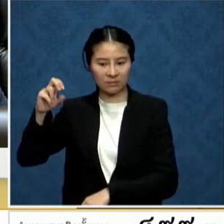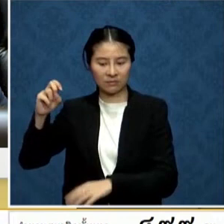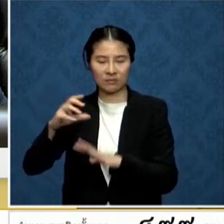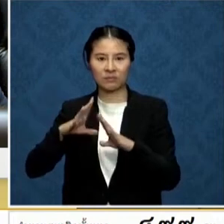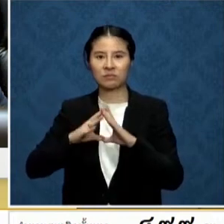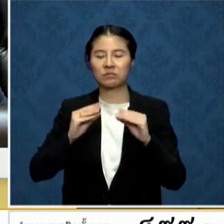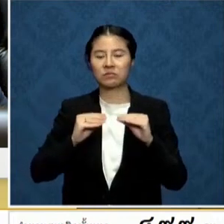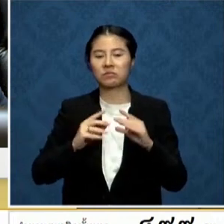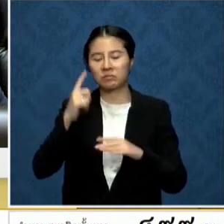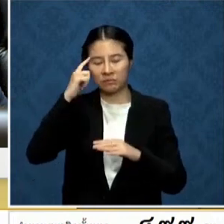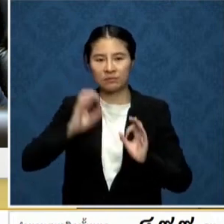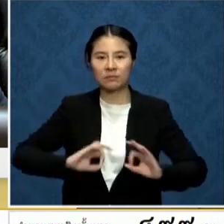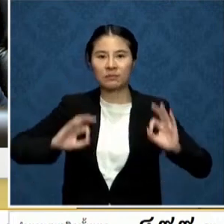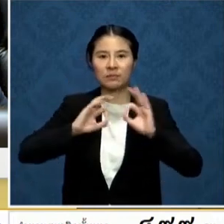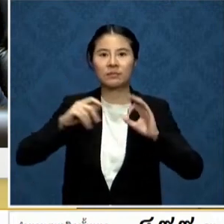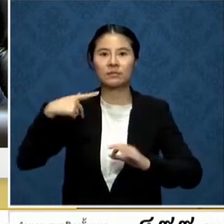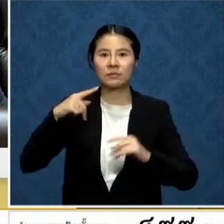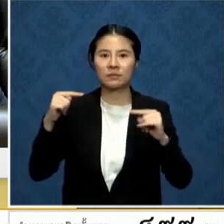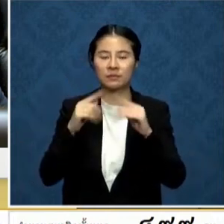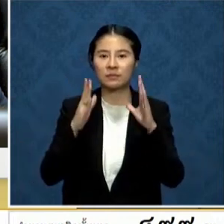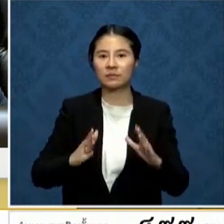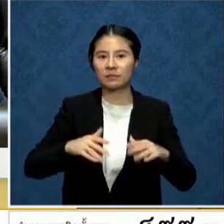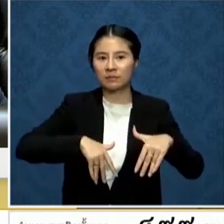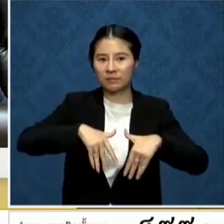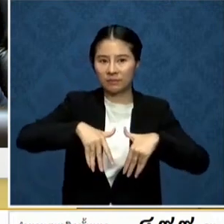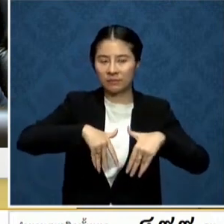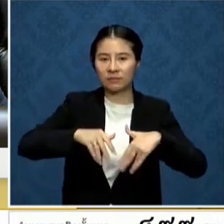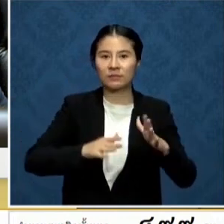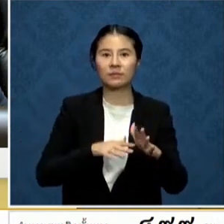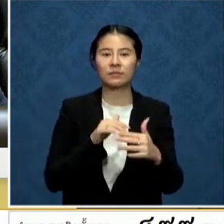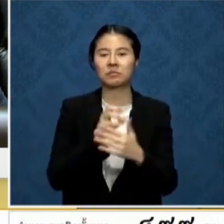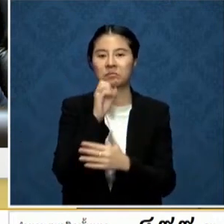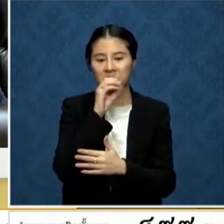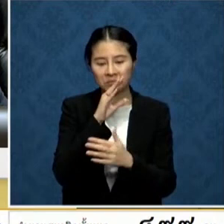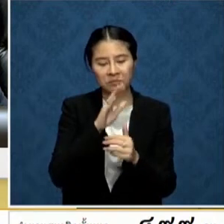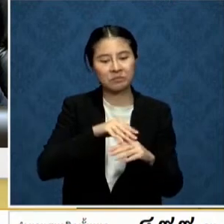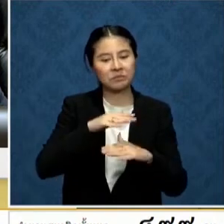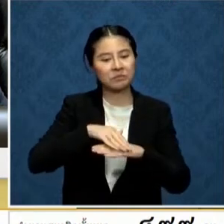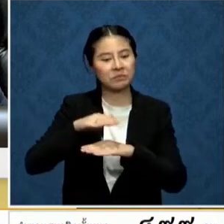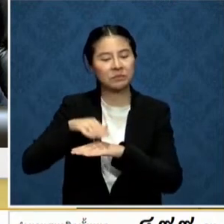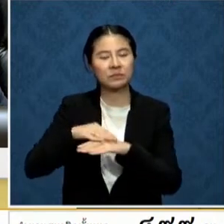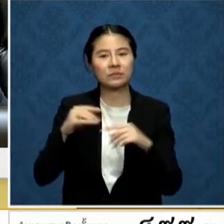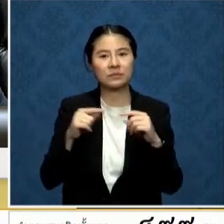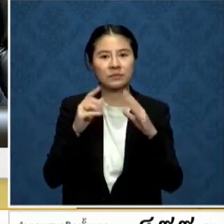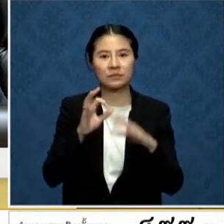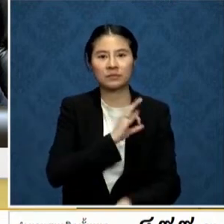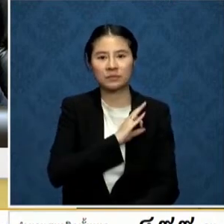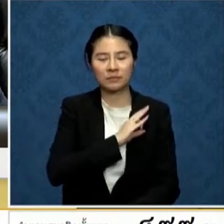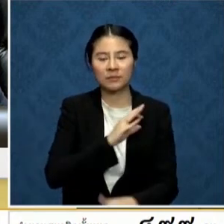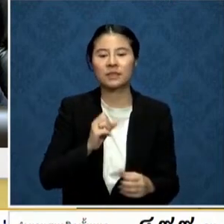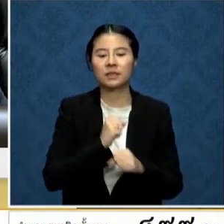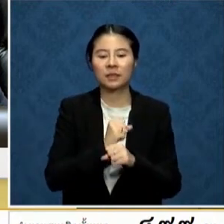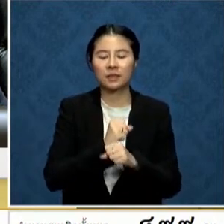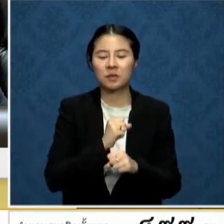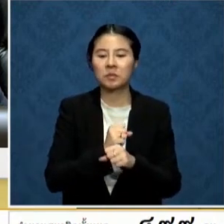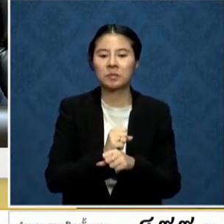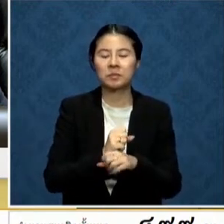จะยึดประโยชน์ของสภาและประชาชนไปตัวตั้งเรื่องนี้ผมอยากสื่อสารไปยังเพื่อนสมาชิกจริงๆเราคุยกันด้วยดีทำงานด้วยกันมาด้วย